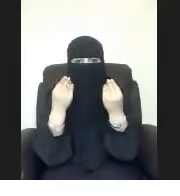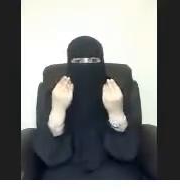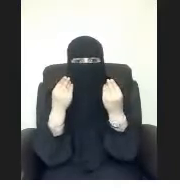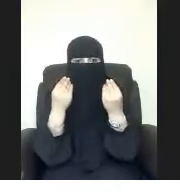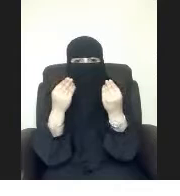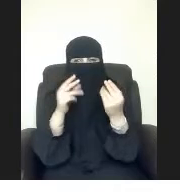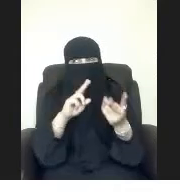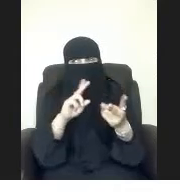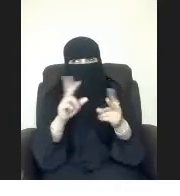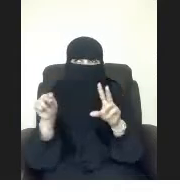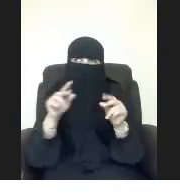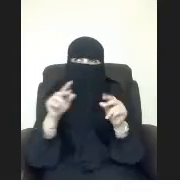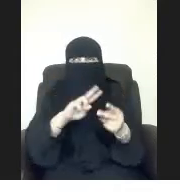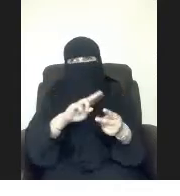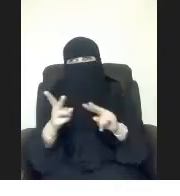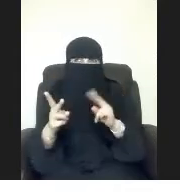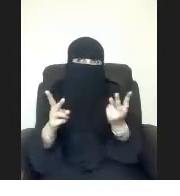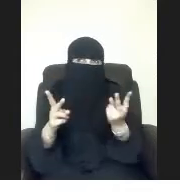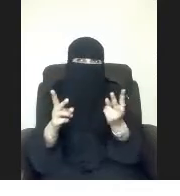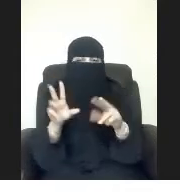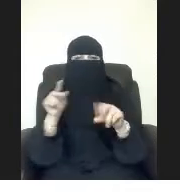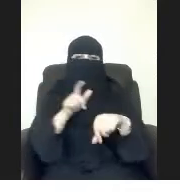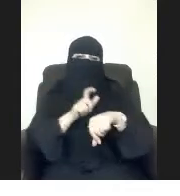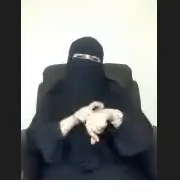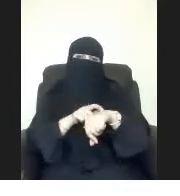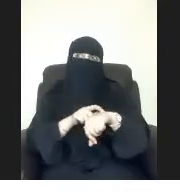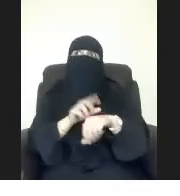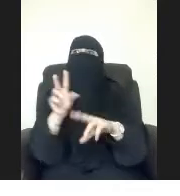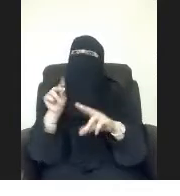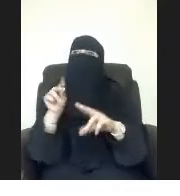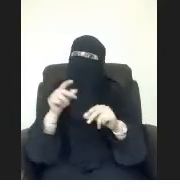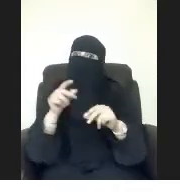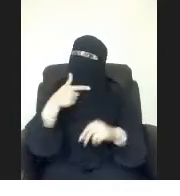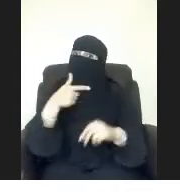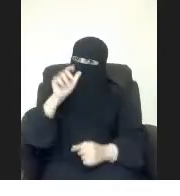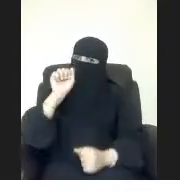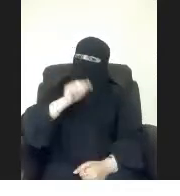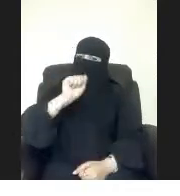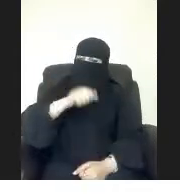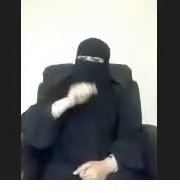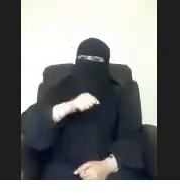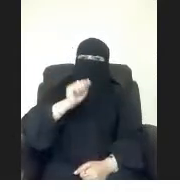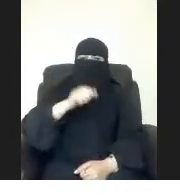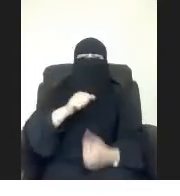الغير متزامن يكون أكثر فعالية؟ نعم، هناك برامج